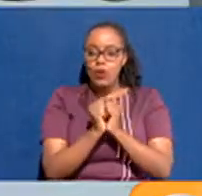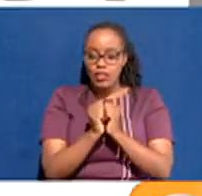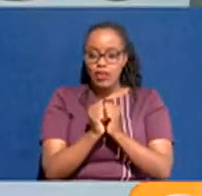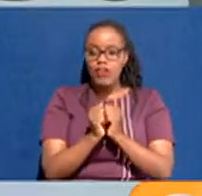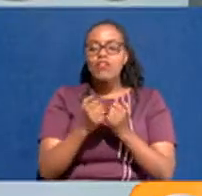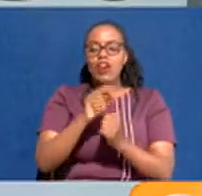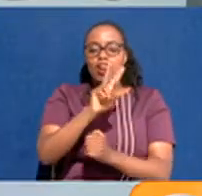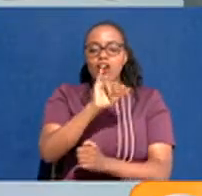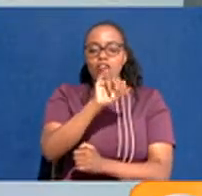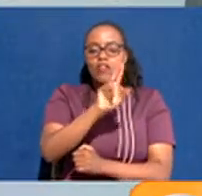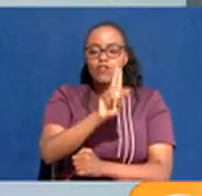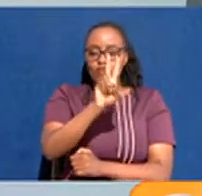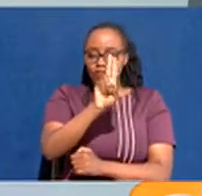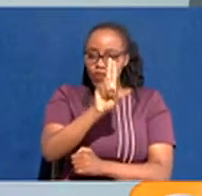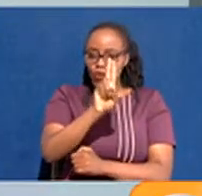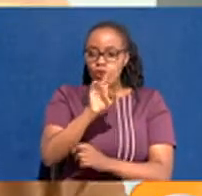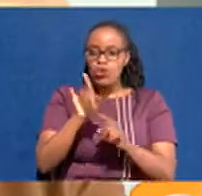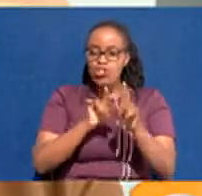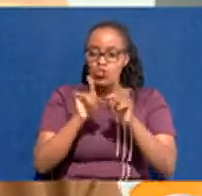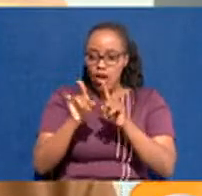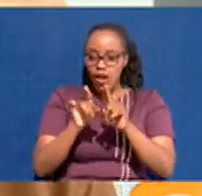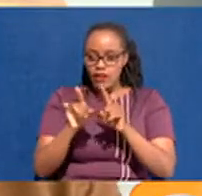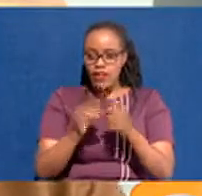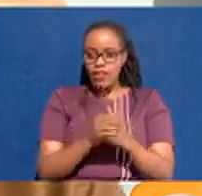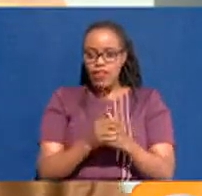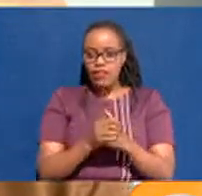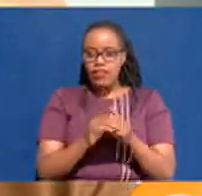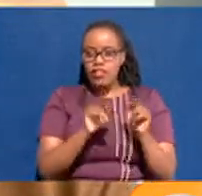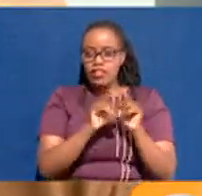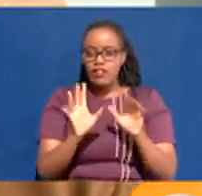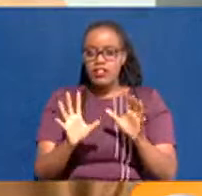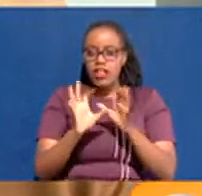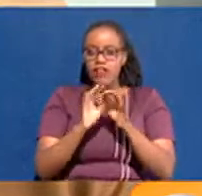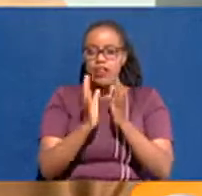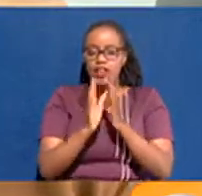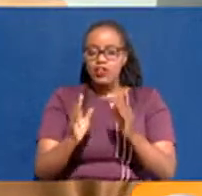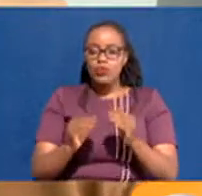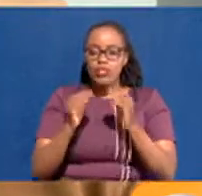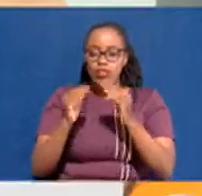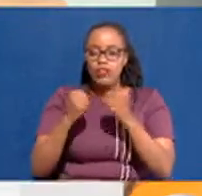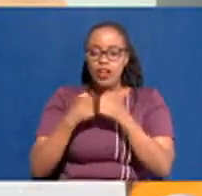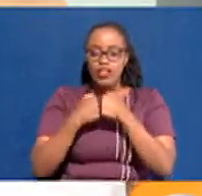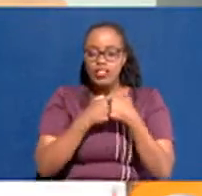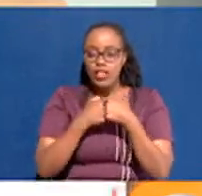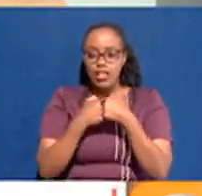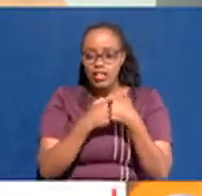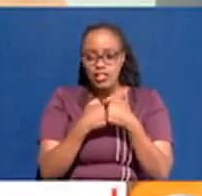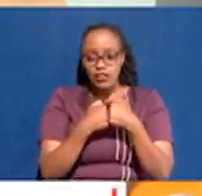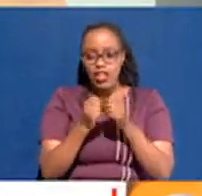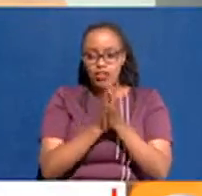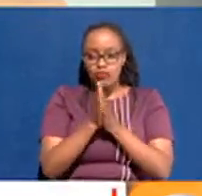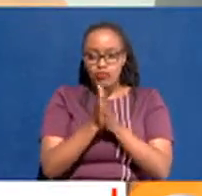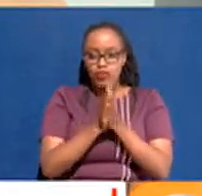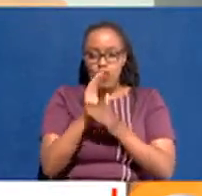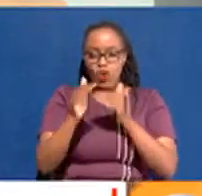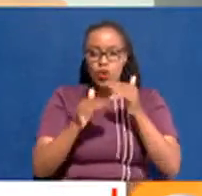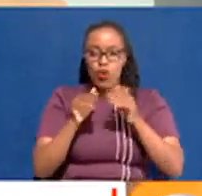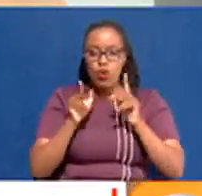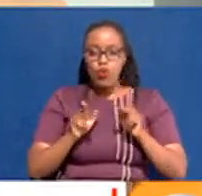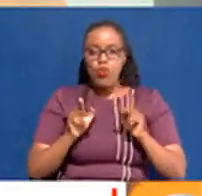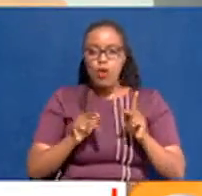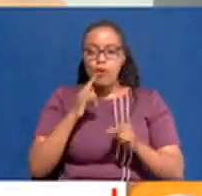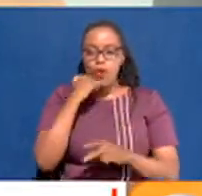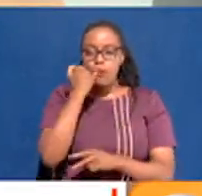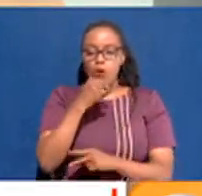View Travel kuunda tuzo hizo. Muhimu wa huu ushirikiano ni kupatia changamoto na motisha wale agents